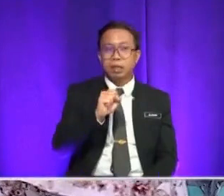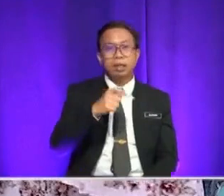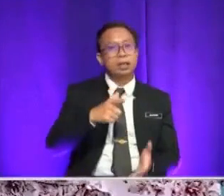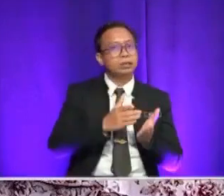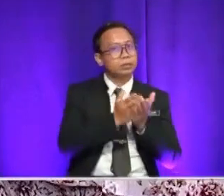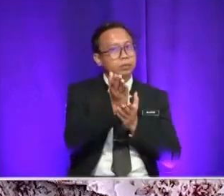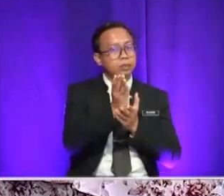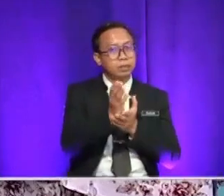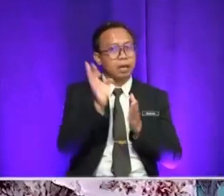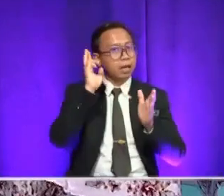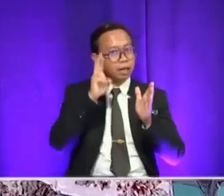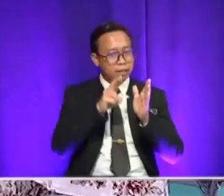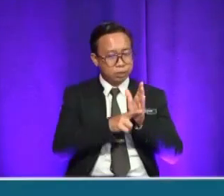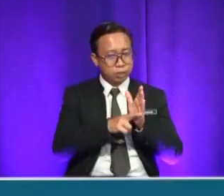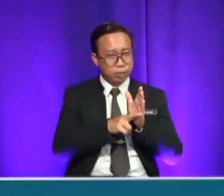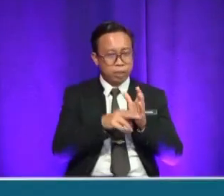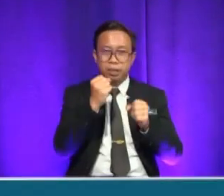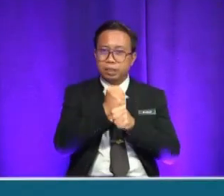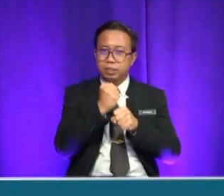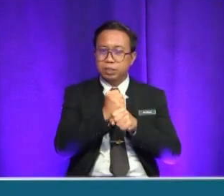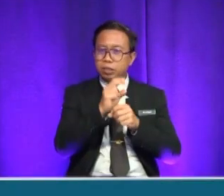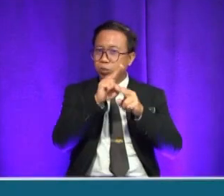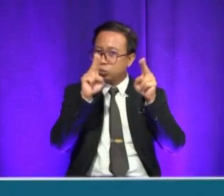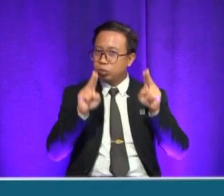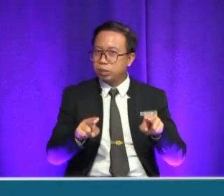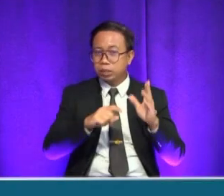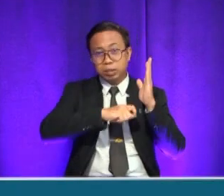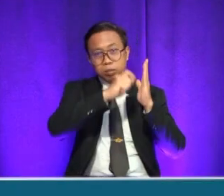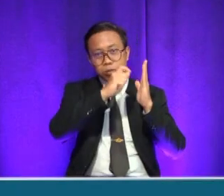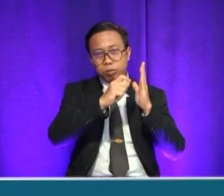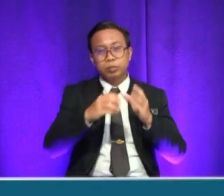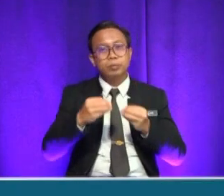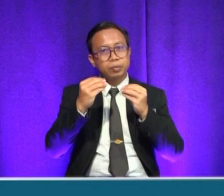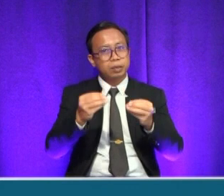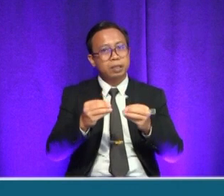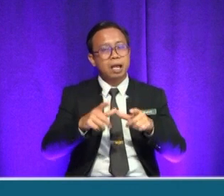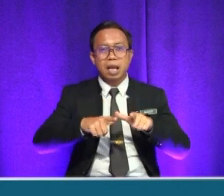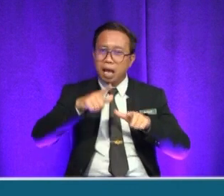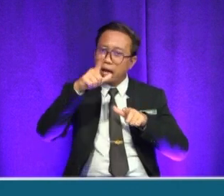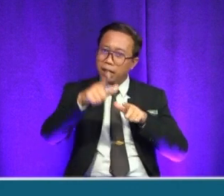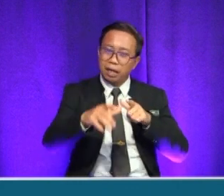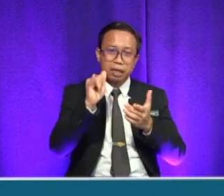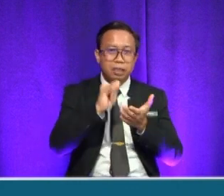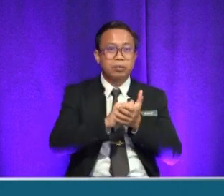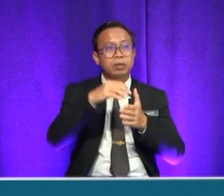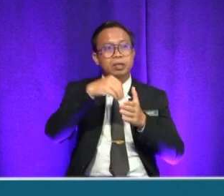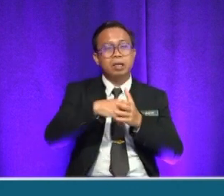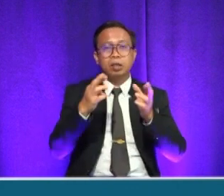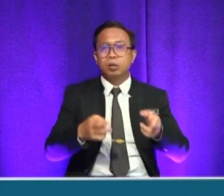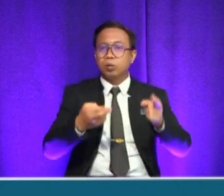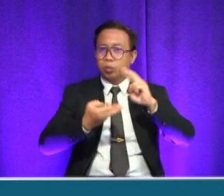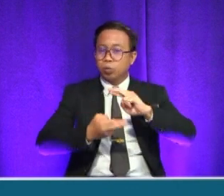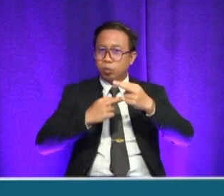seterusnya. Rajah menunjukkan kerja menguji laras suhu. Berdasarkan rajah di atas, nyatakan langkah itu dalam ruang